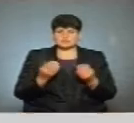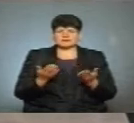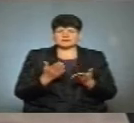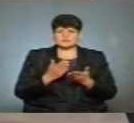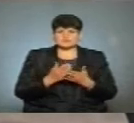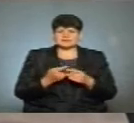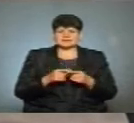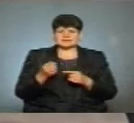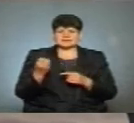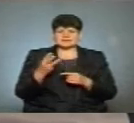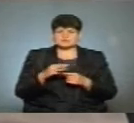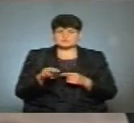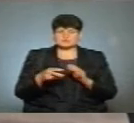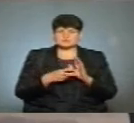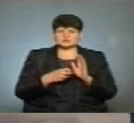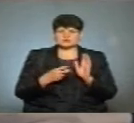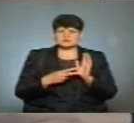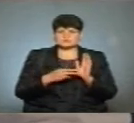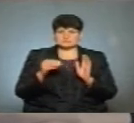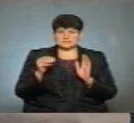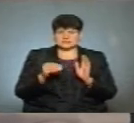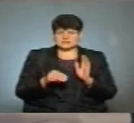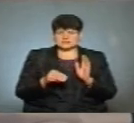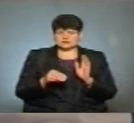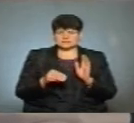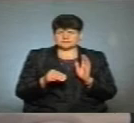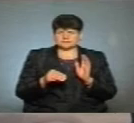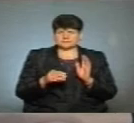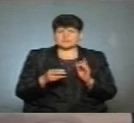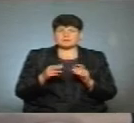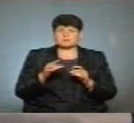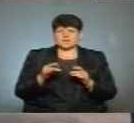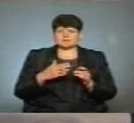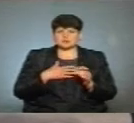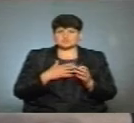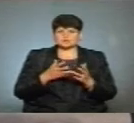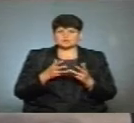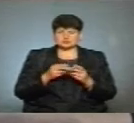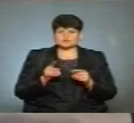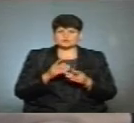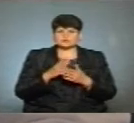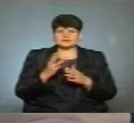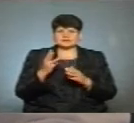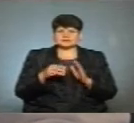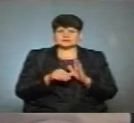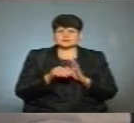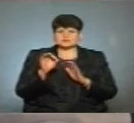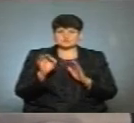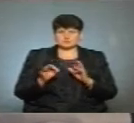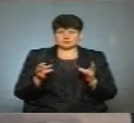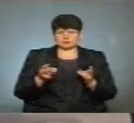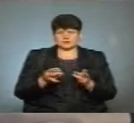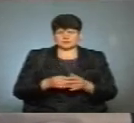складається, 13 мільйонів 707 тисяч при наших підрахунках, що складає 36% від